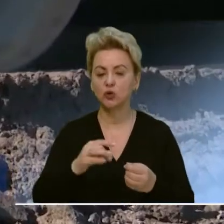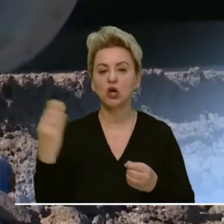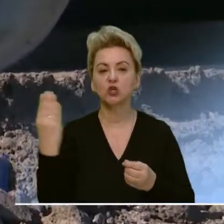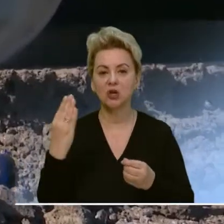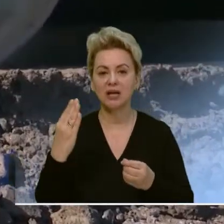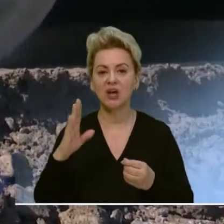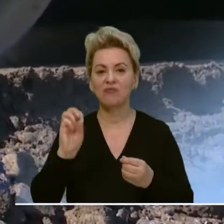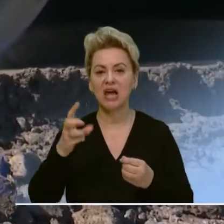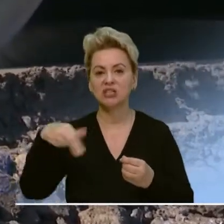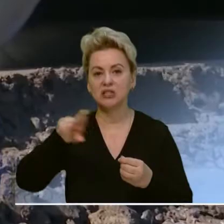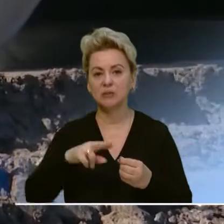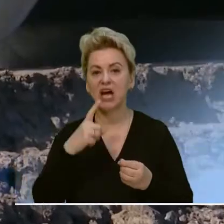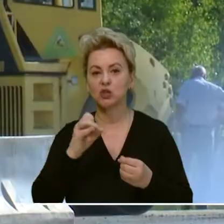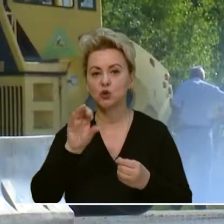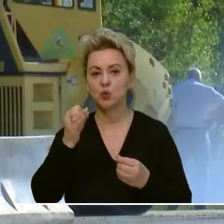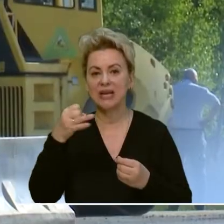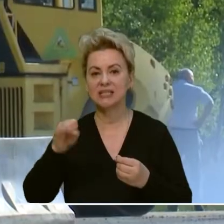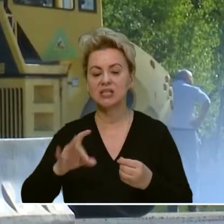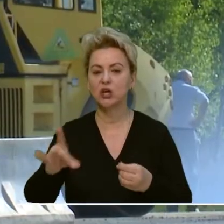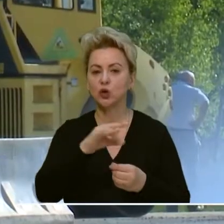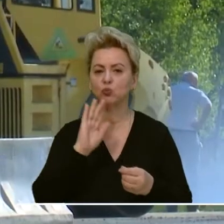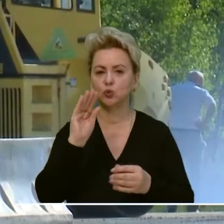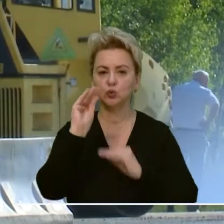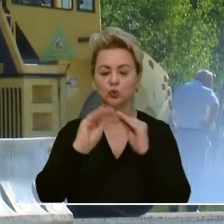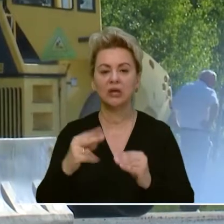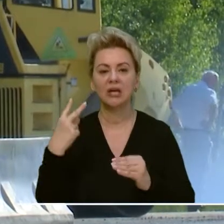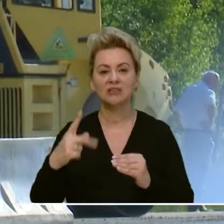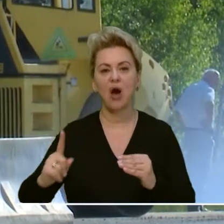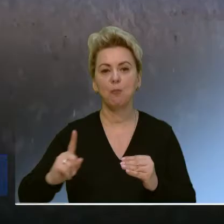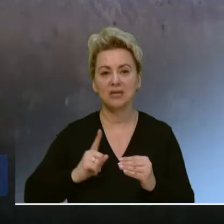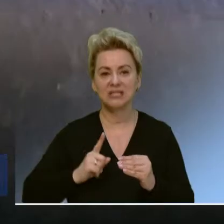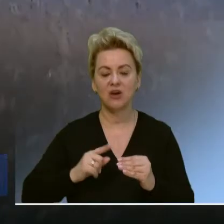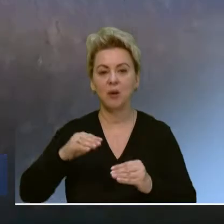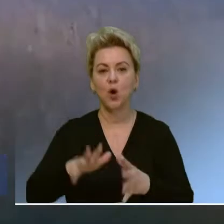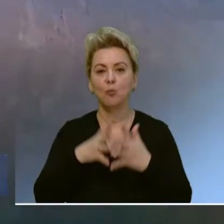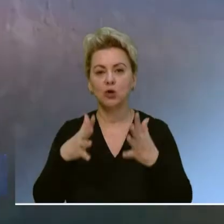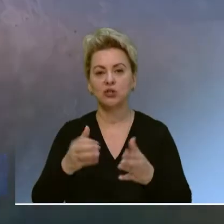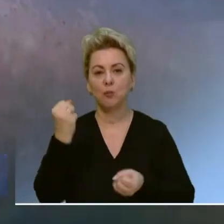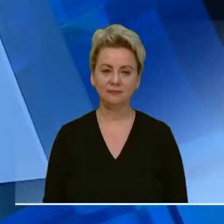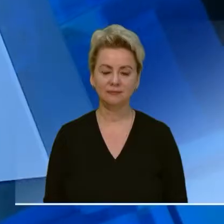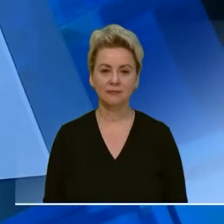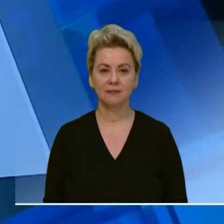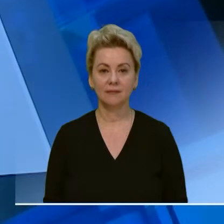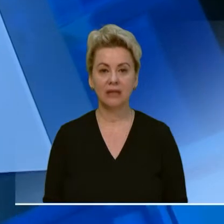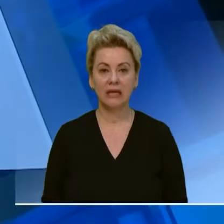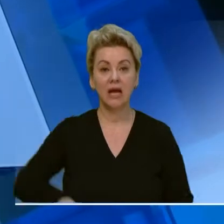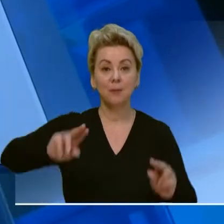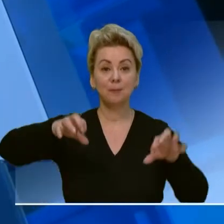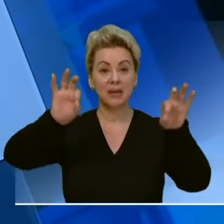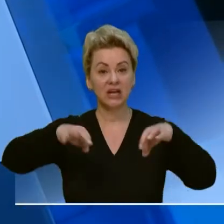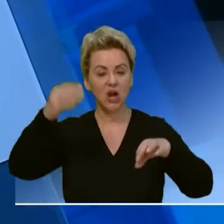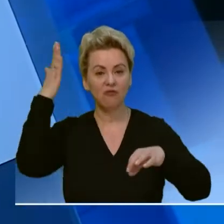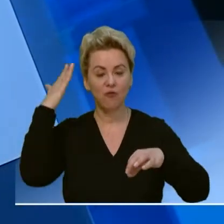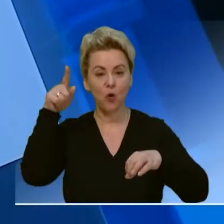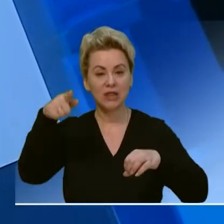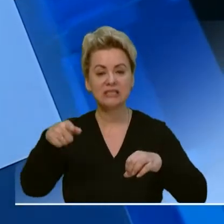шахты Владимировская в Красносулинском районе будут обустроены два поста весогабаритного контроля. Перекрасить волосы или